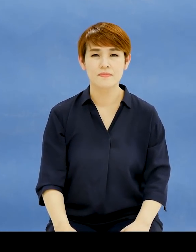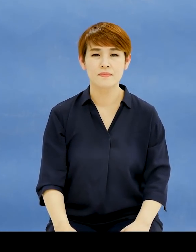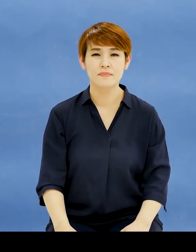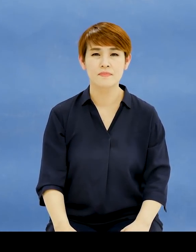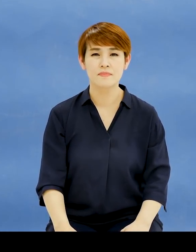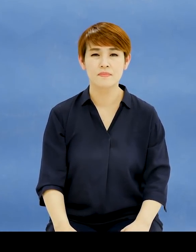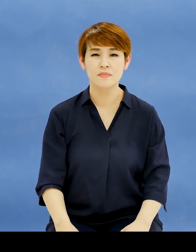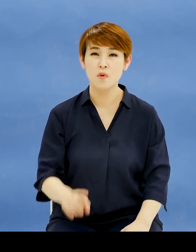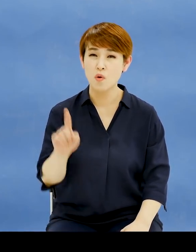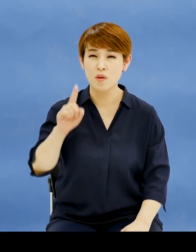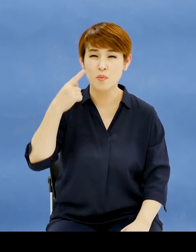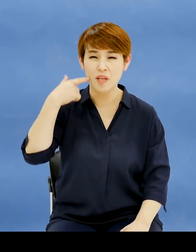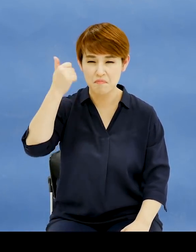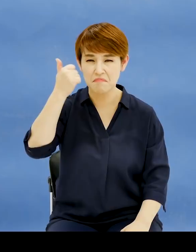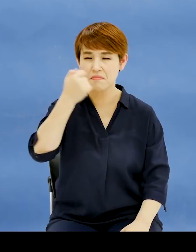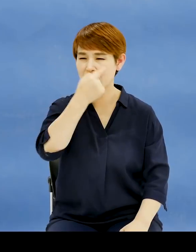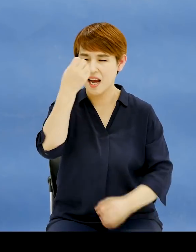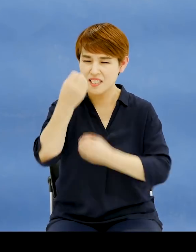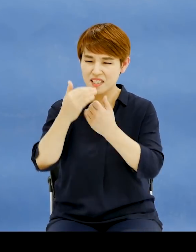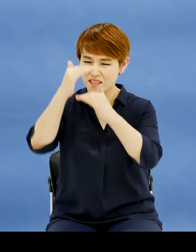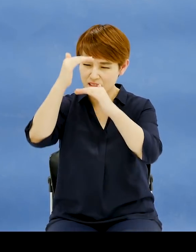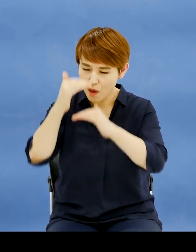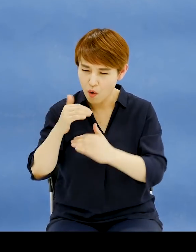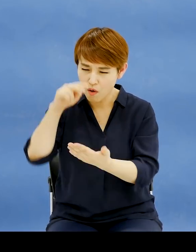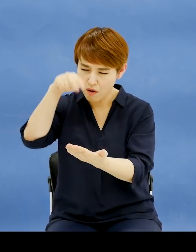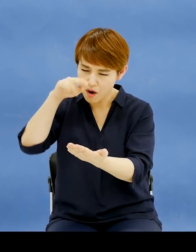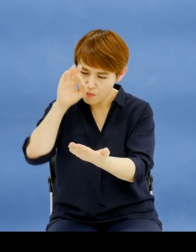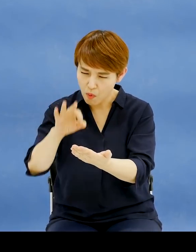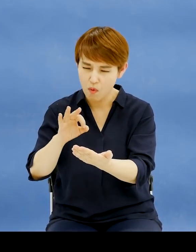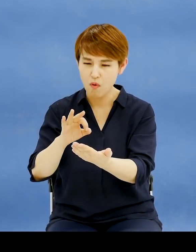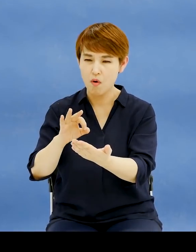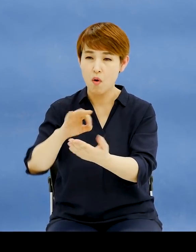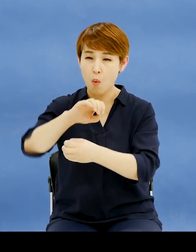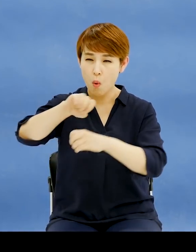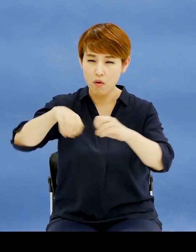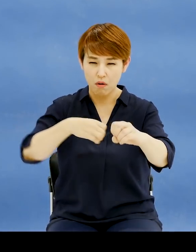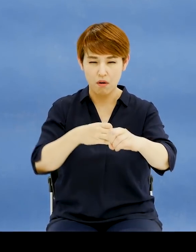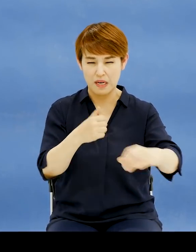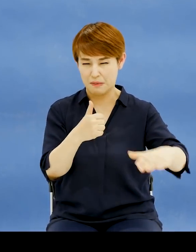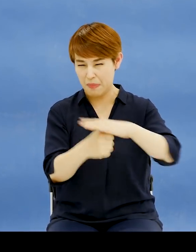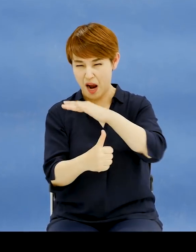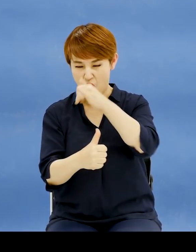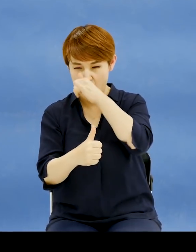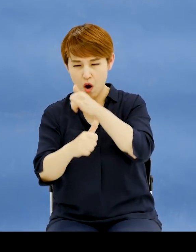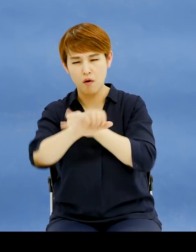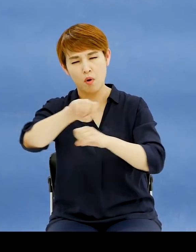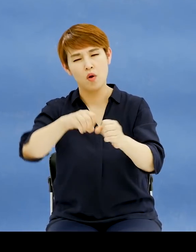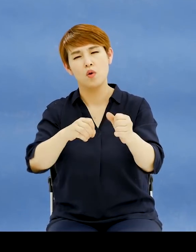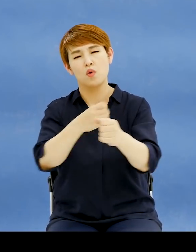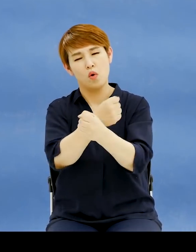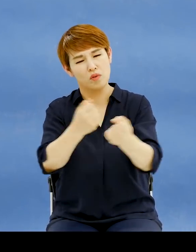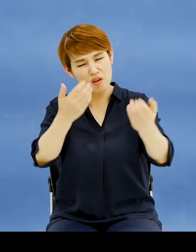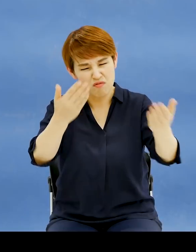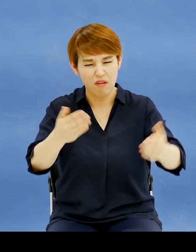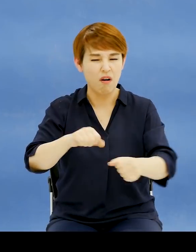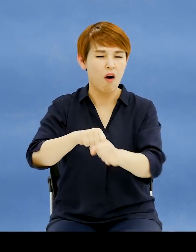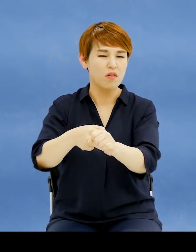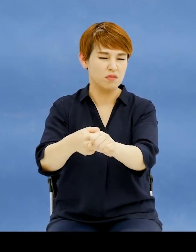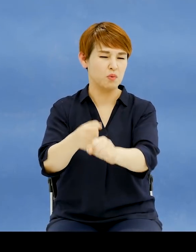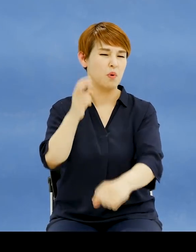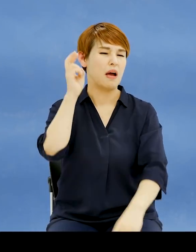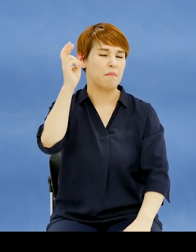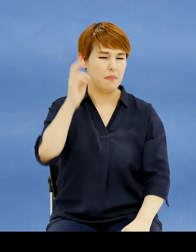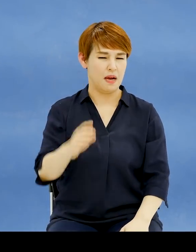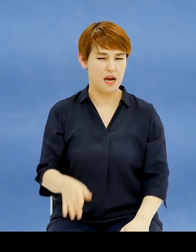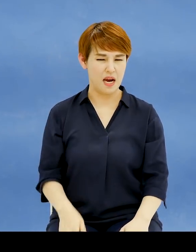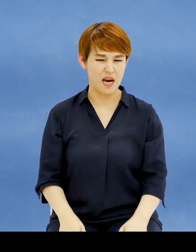네네. 너무너무 어렵게 하고 막 자기 가정에 해를 끼친 사람 용서해주고가 저거 억지로